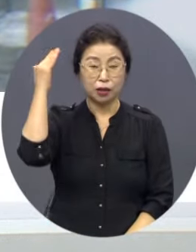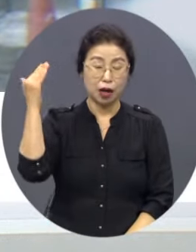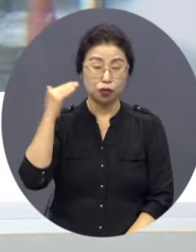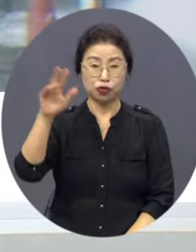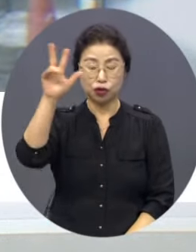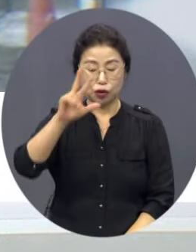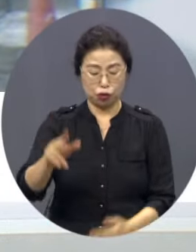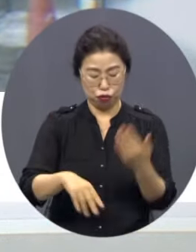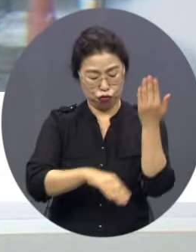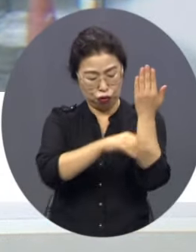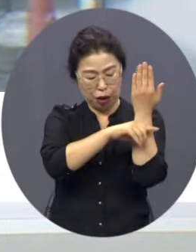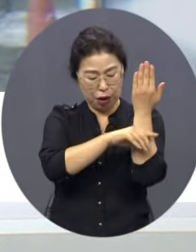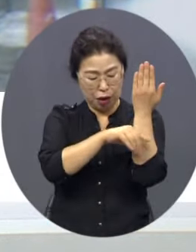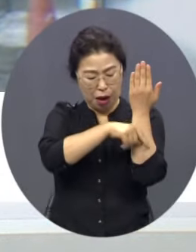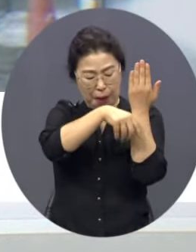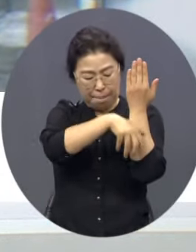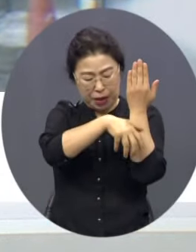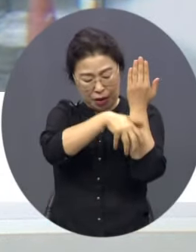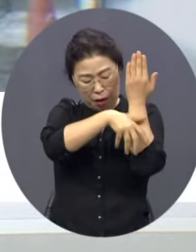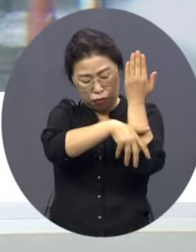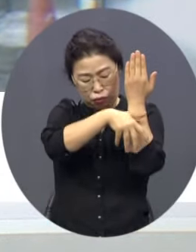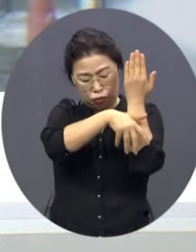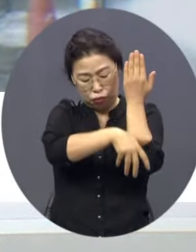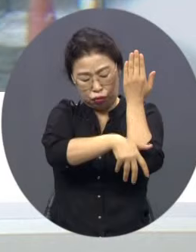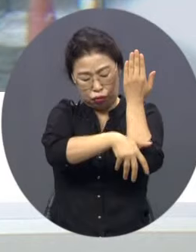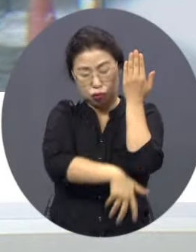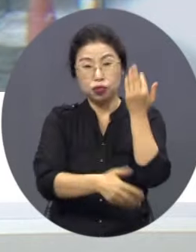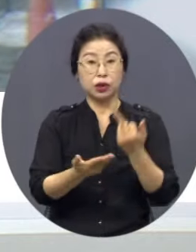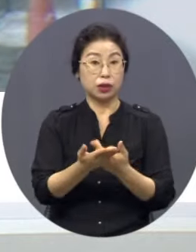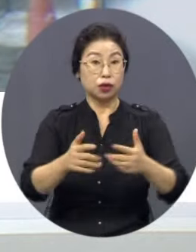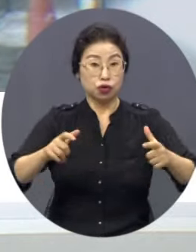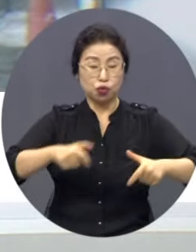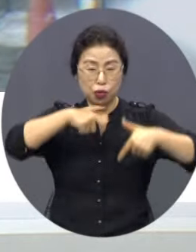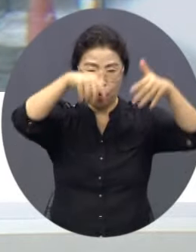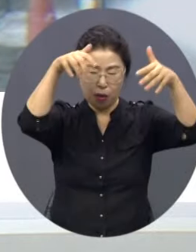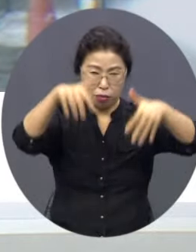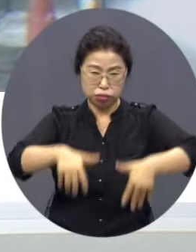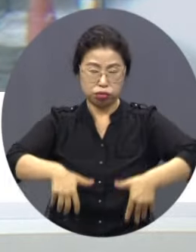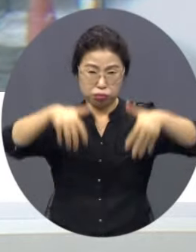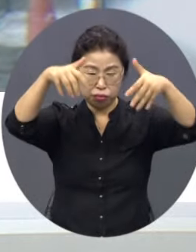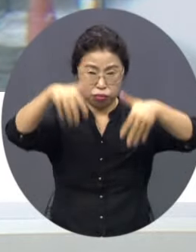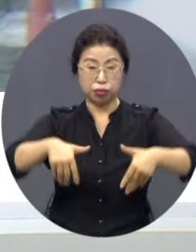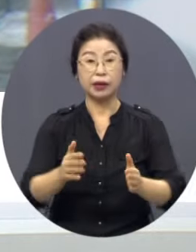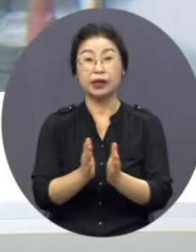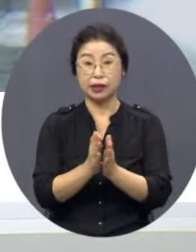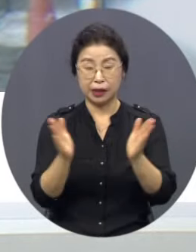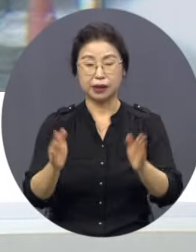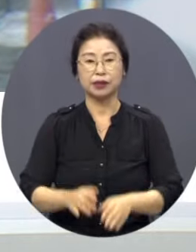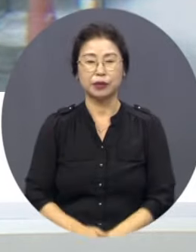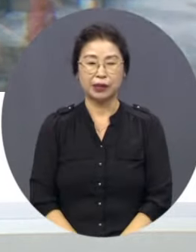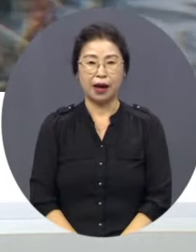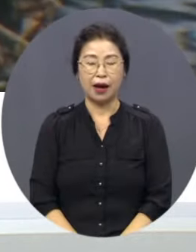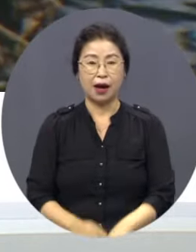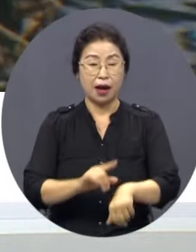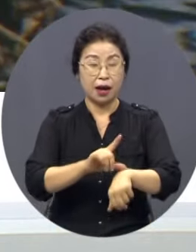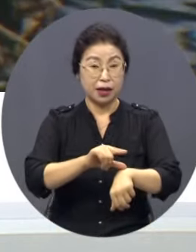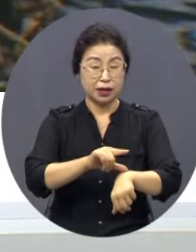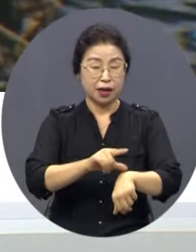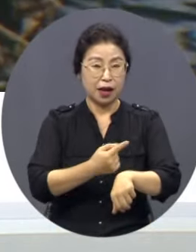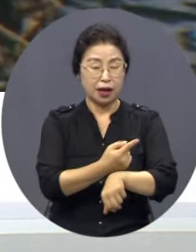중부지방에 큰 비를 뿌린 정체 전선이 내려오면서 제주에도 장맛비가 다시 시작됐습니다.